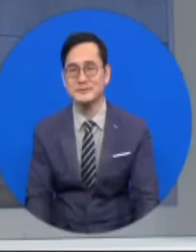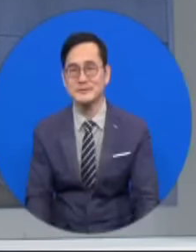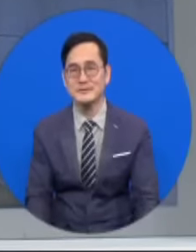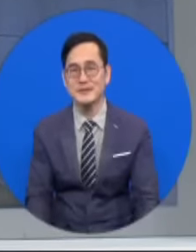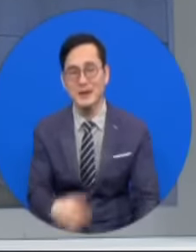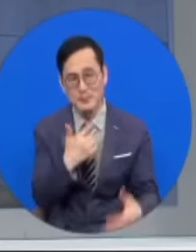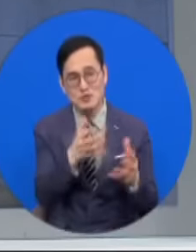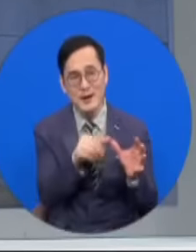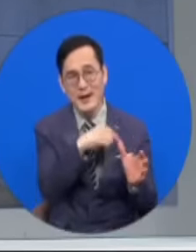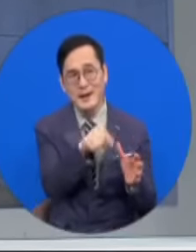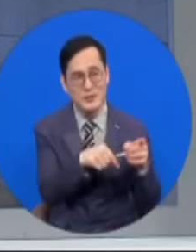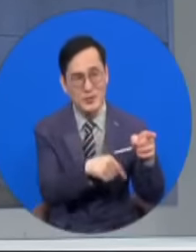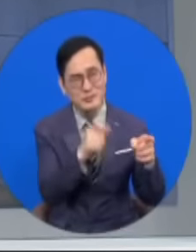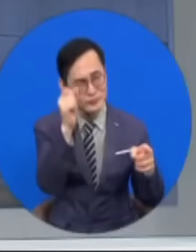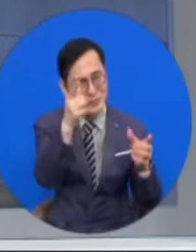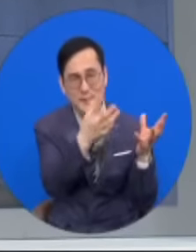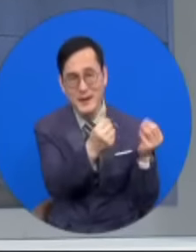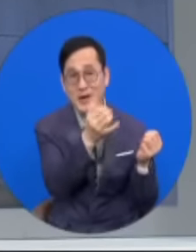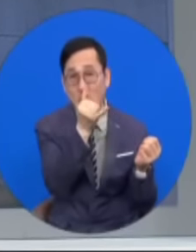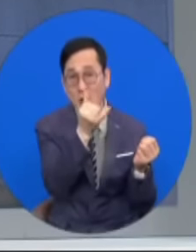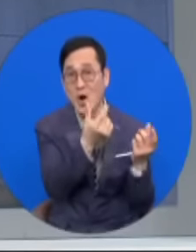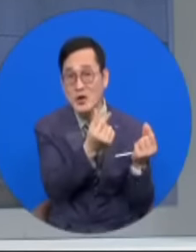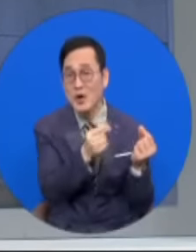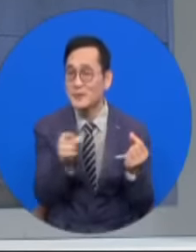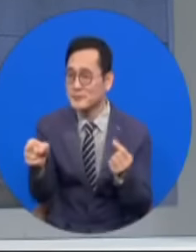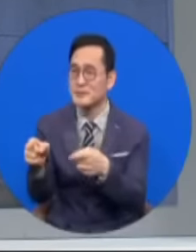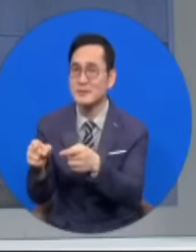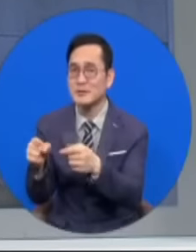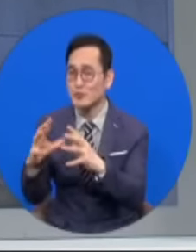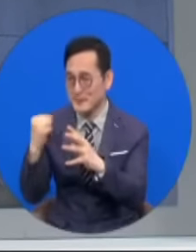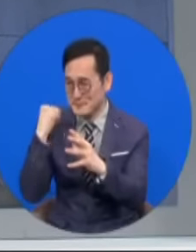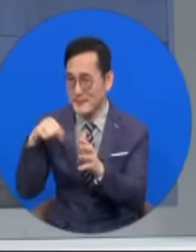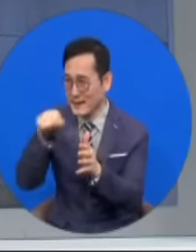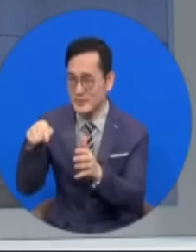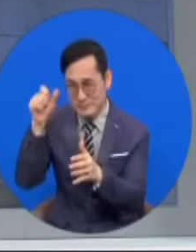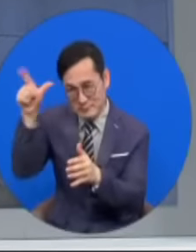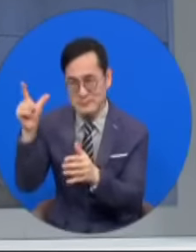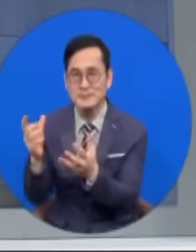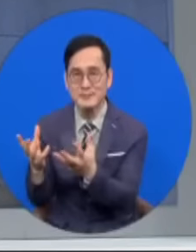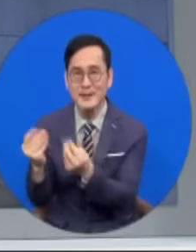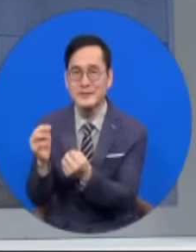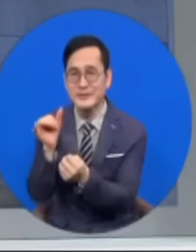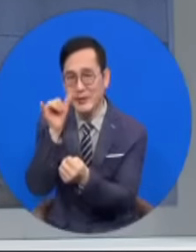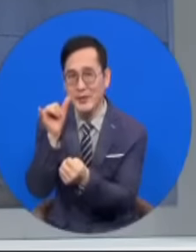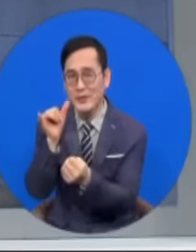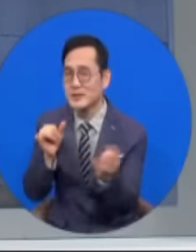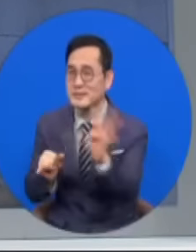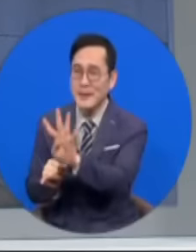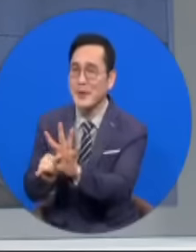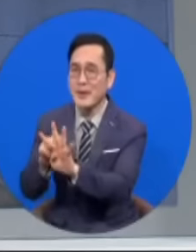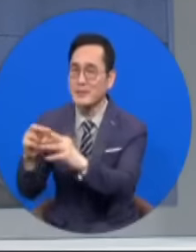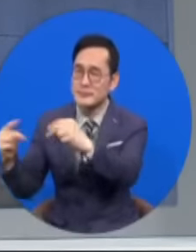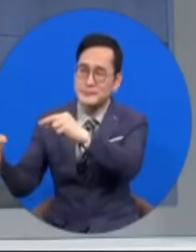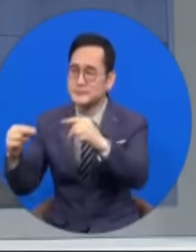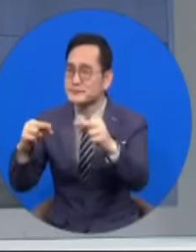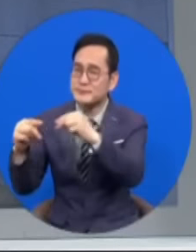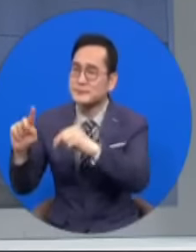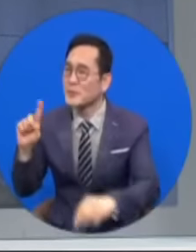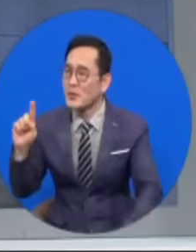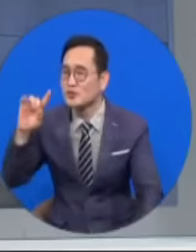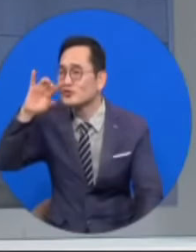있듯이이 TV 토론에 과연 말 잘하는이네 명의 거물급 후보들이 어떤 치열한 공방을 버릴지